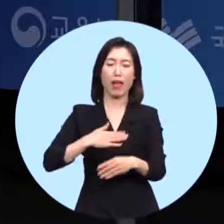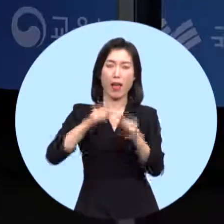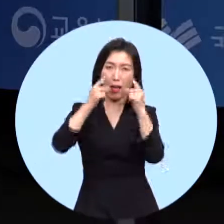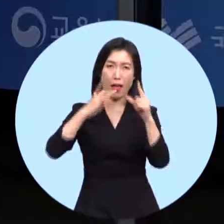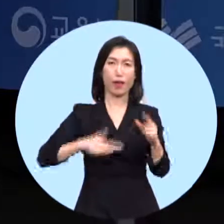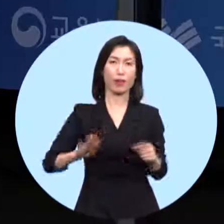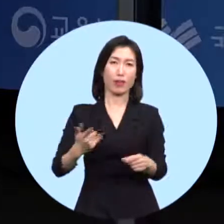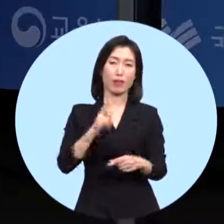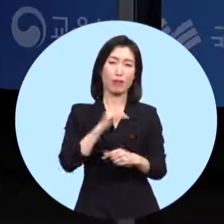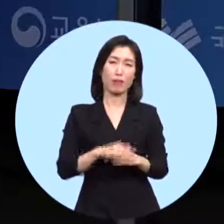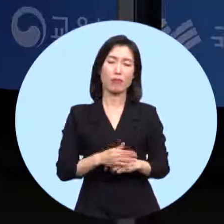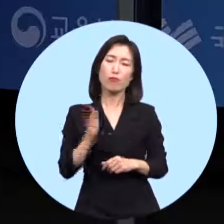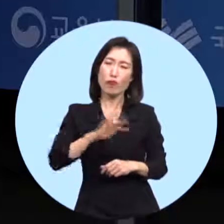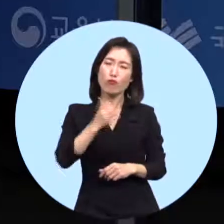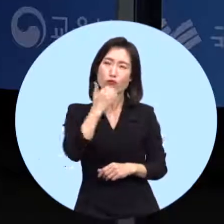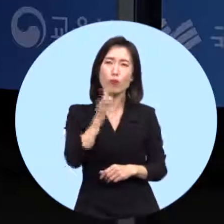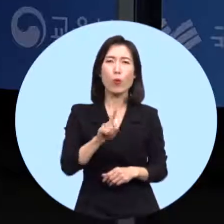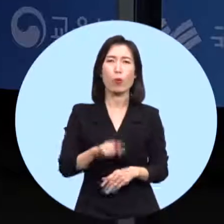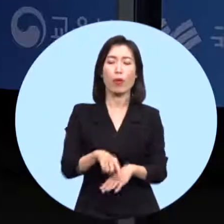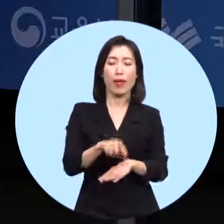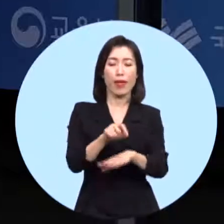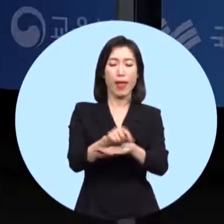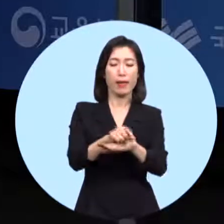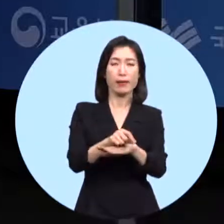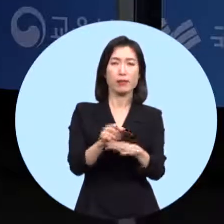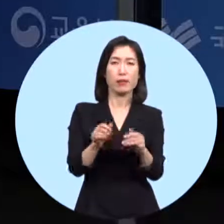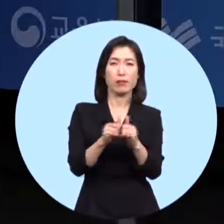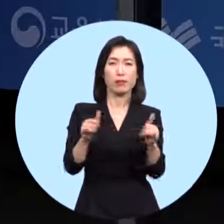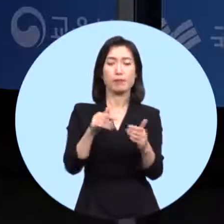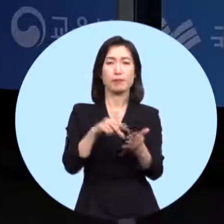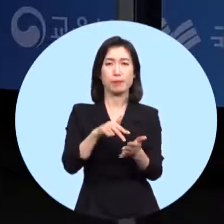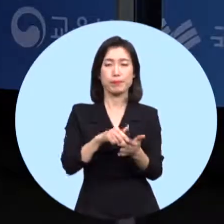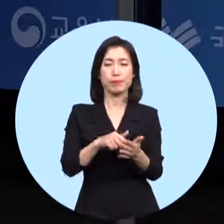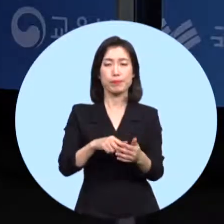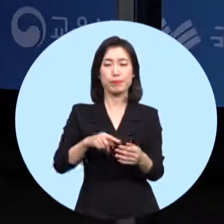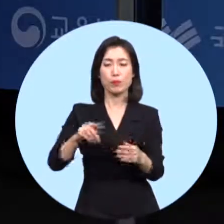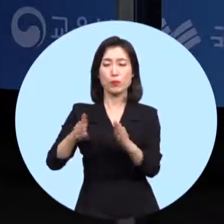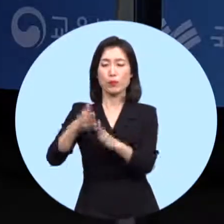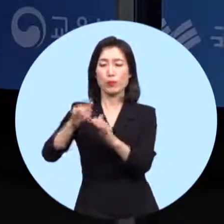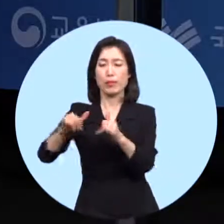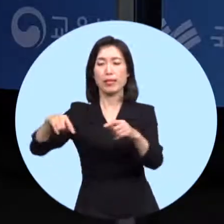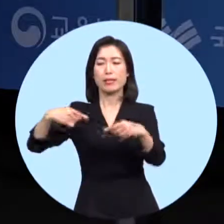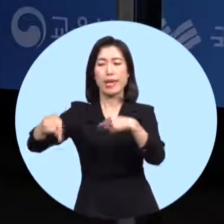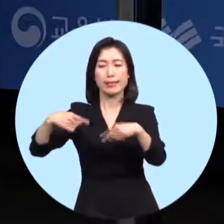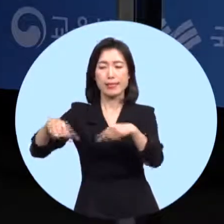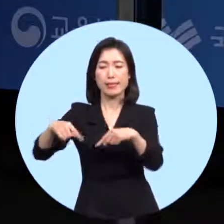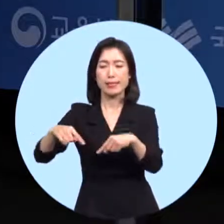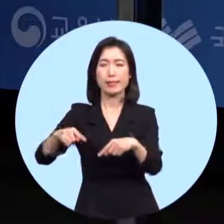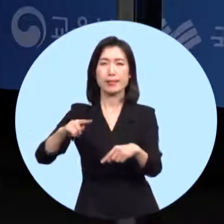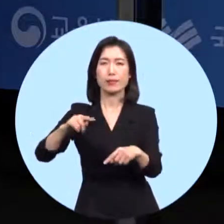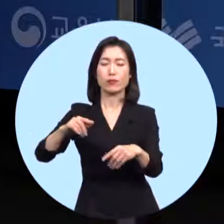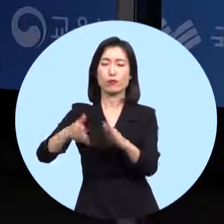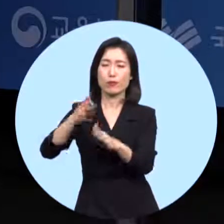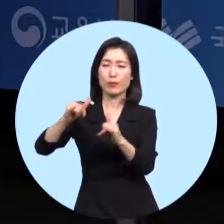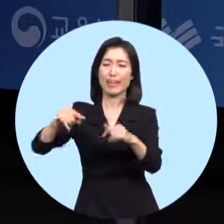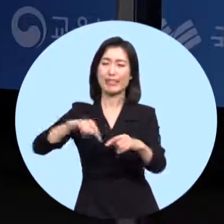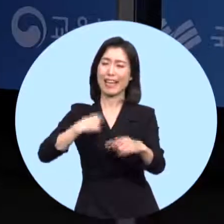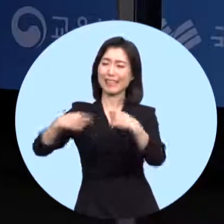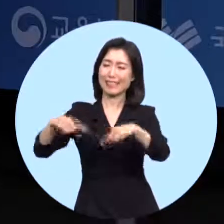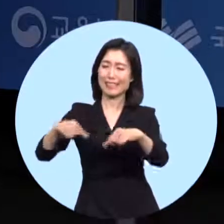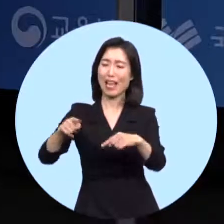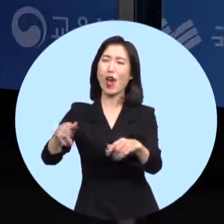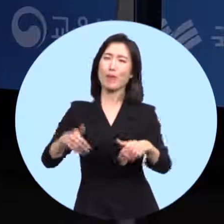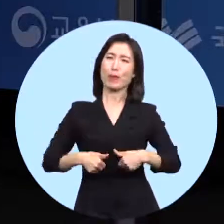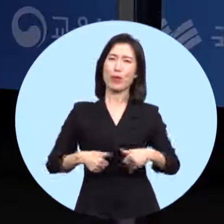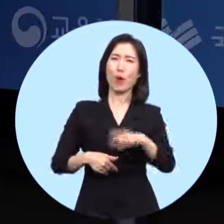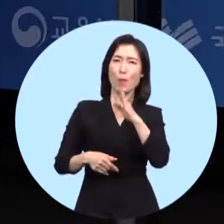것은 행정을 하는 입장에서는 주민의 자치는 필요한데 주민의 역량이 개발되는 얘기,